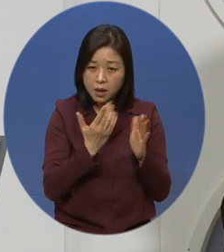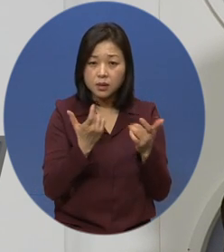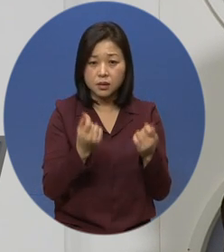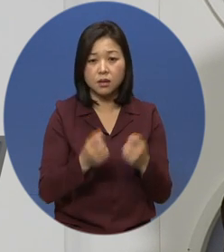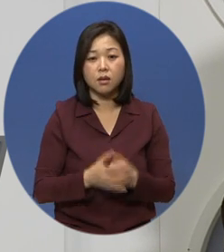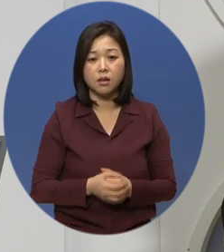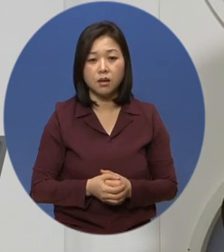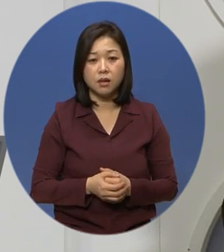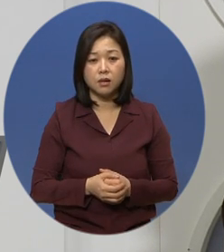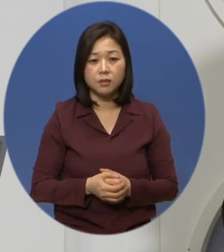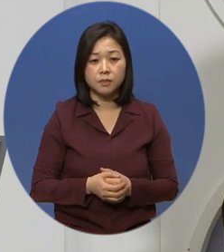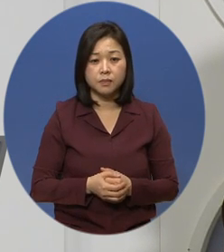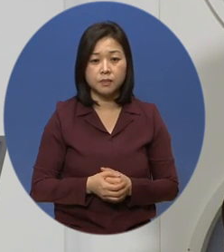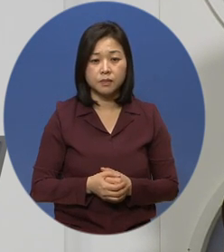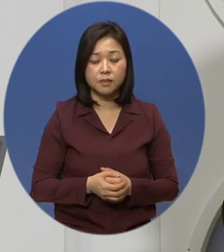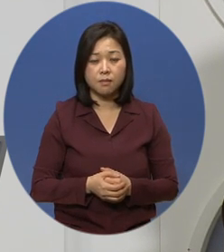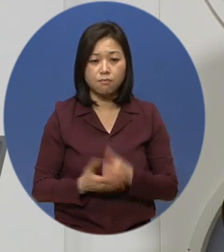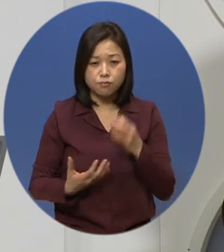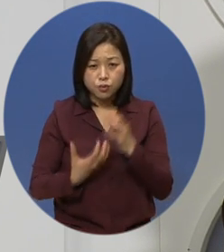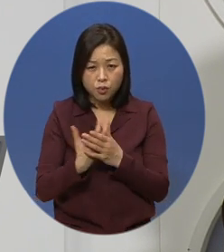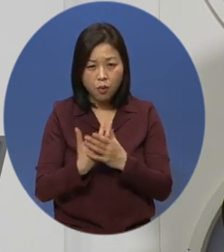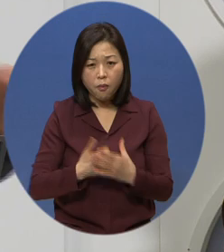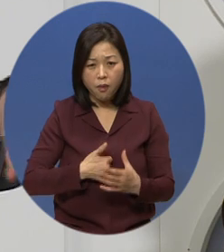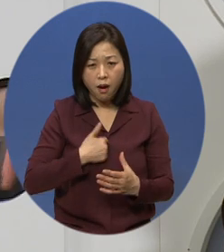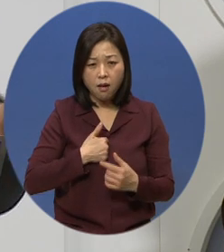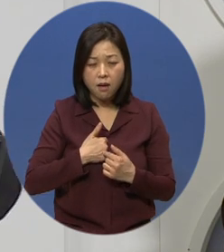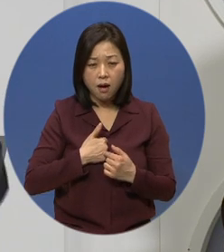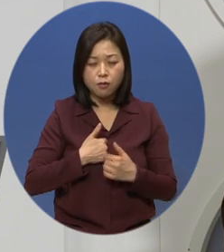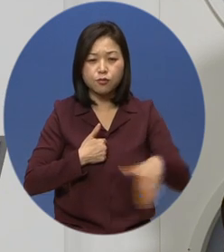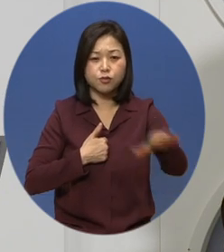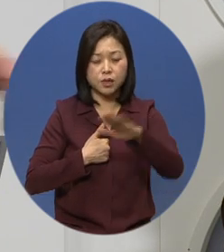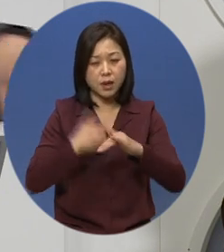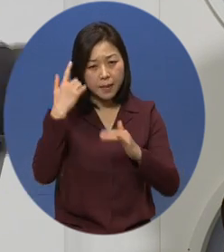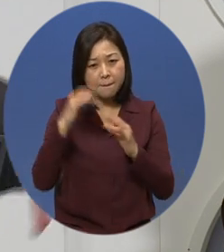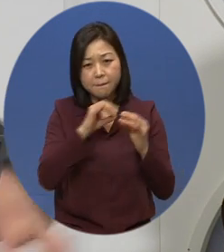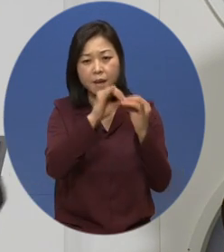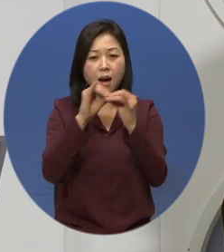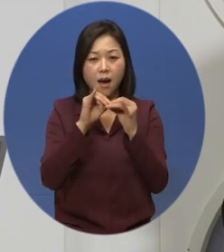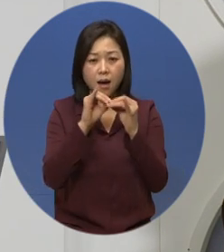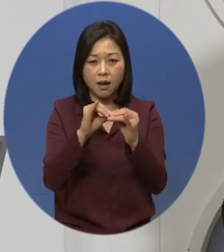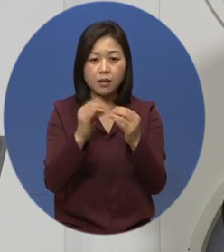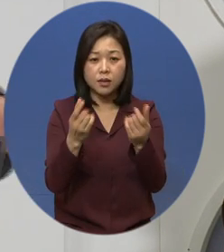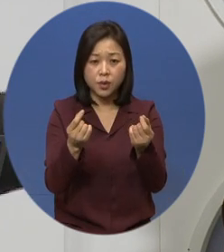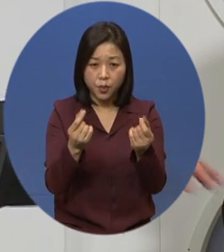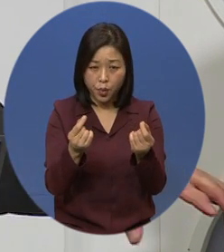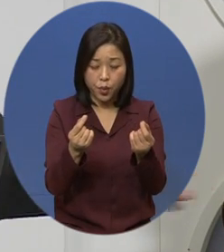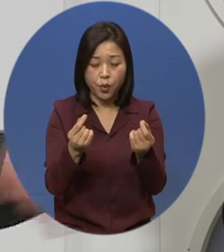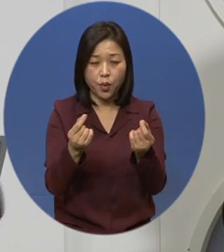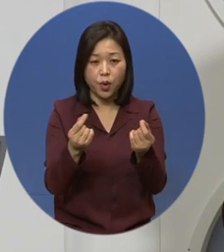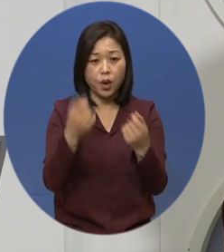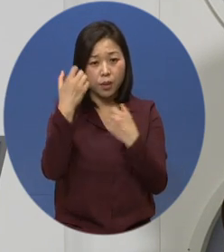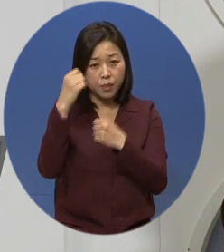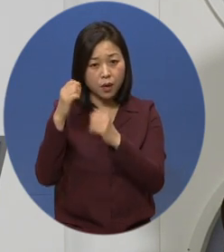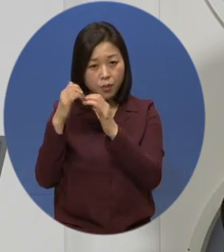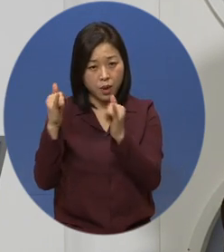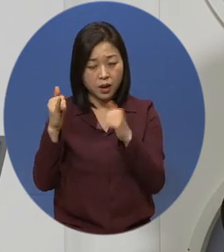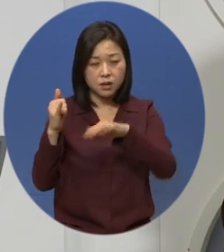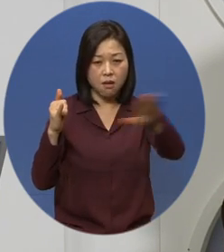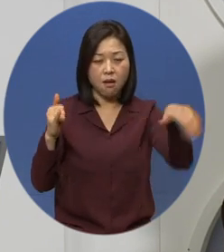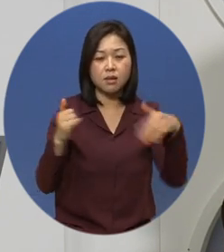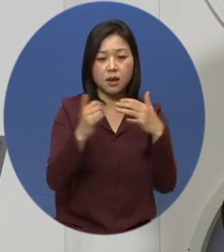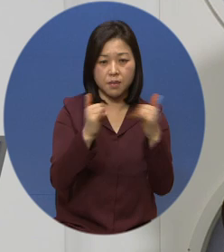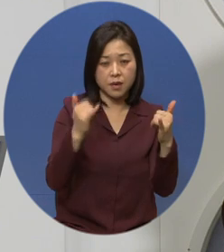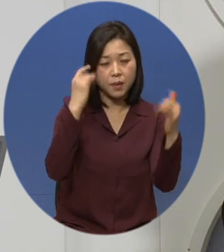거죠 그 분노가 우리의 그 공통 어분 모였던 것 같고 배우와 저희 모든